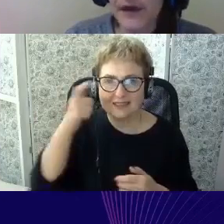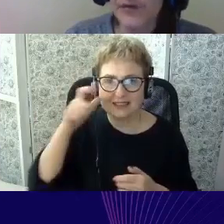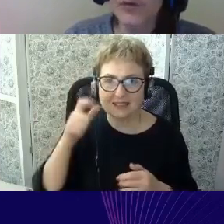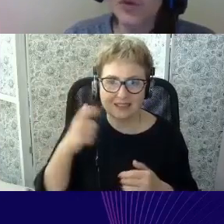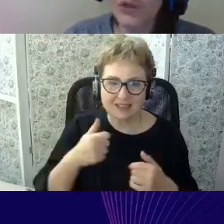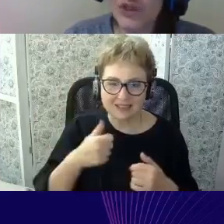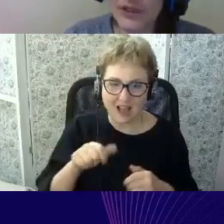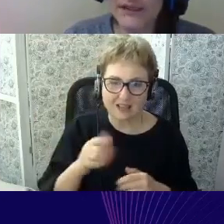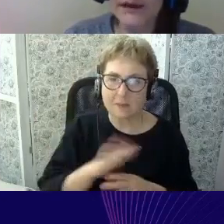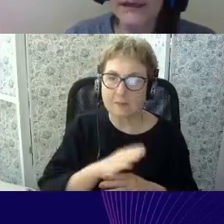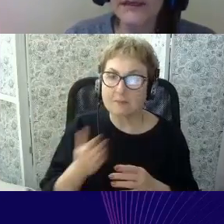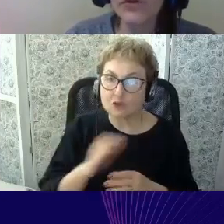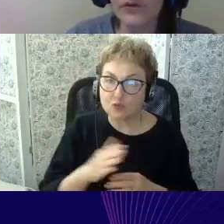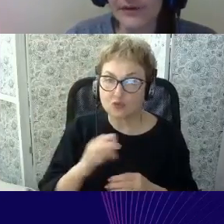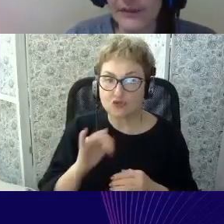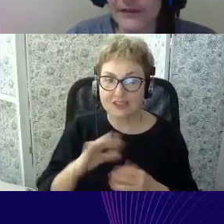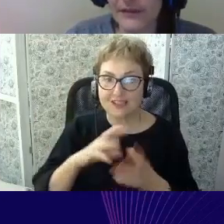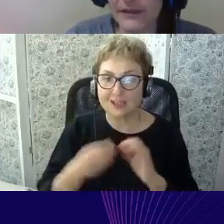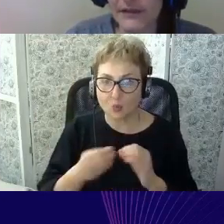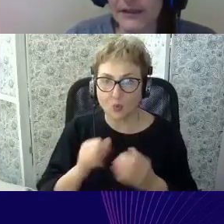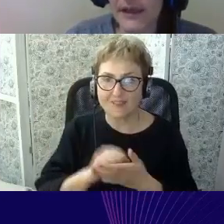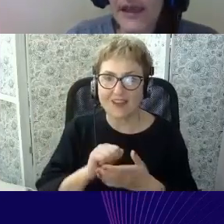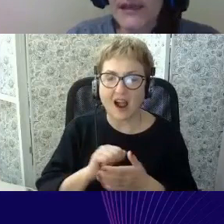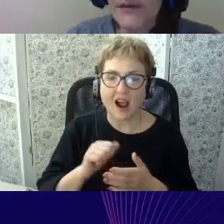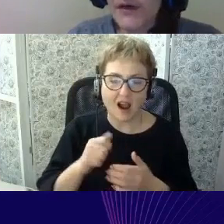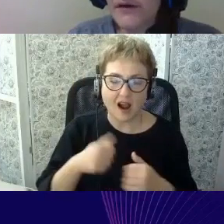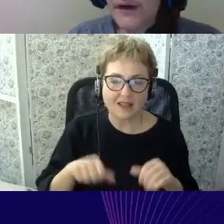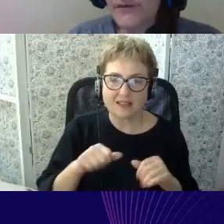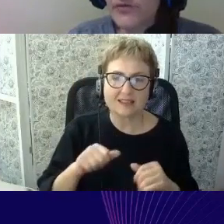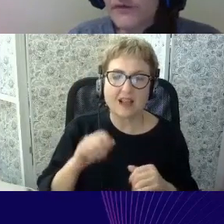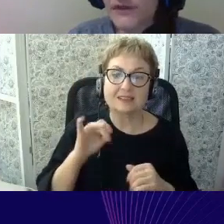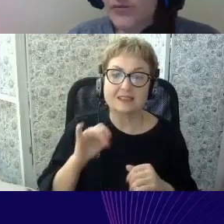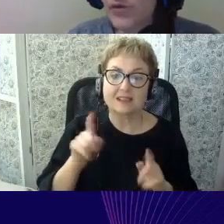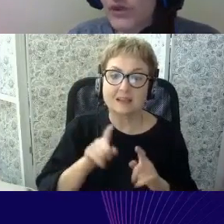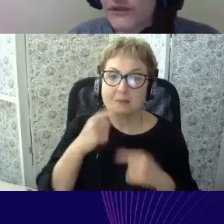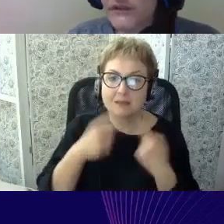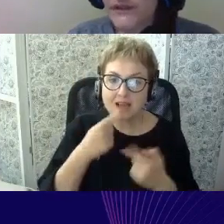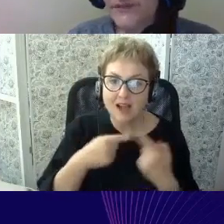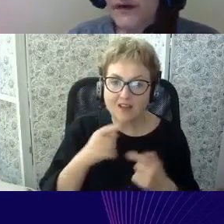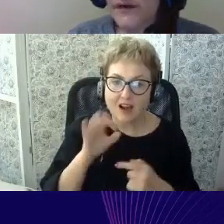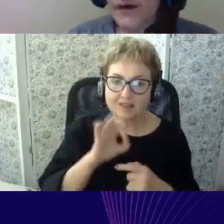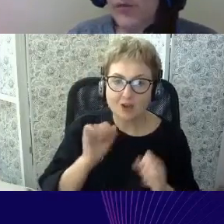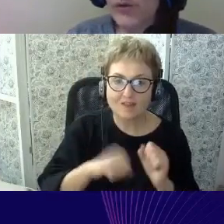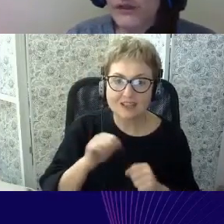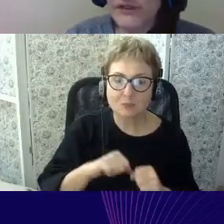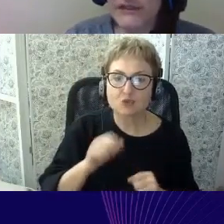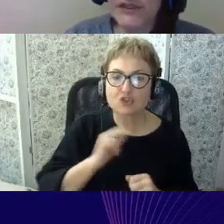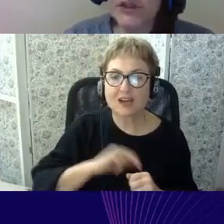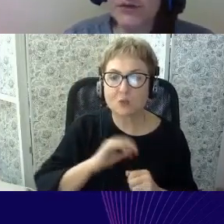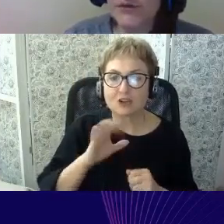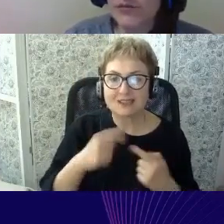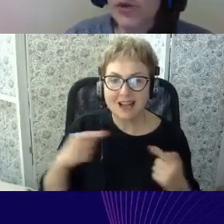аттестации, как промежуточной, так и итоговой аттестации, и проговариваются возможности работы